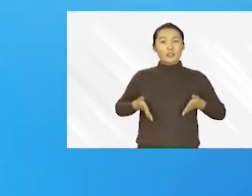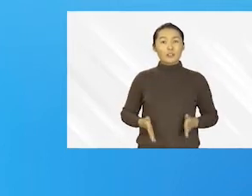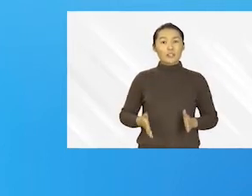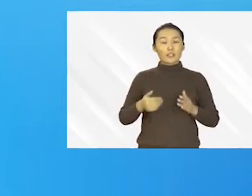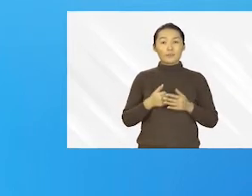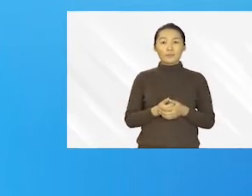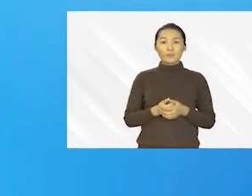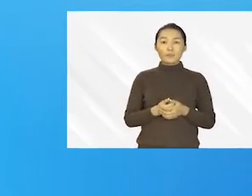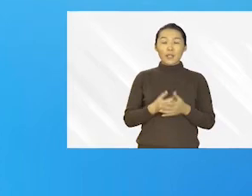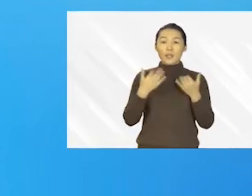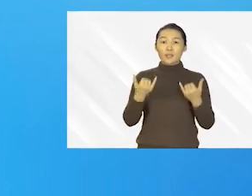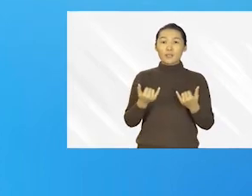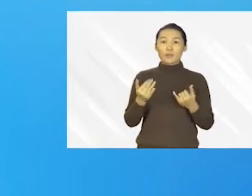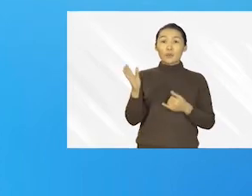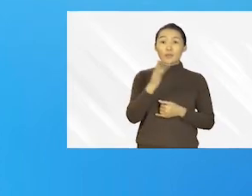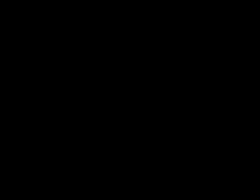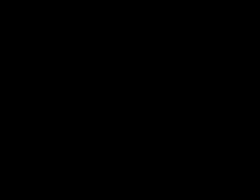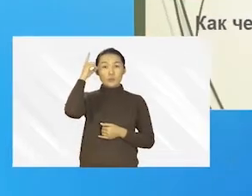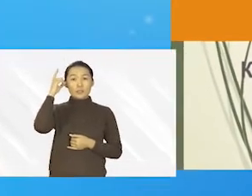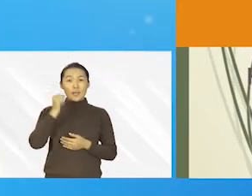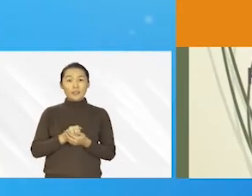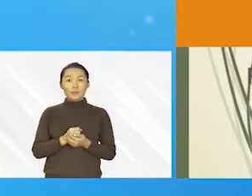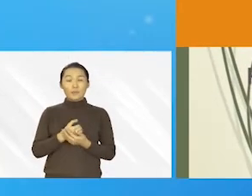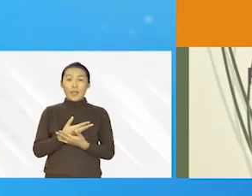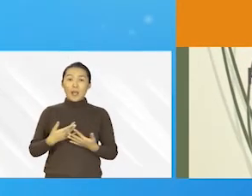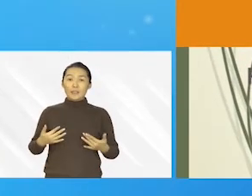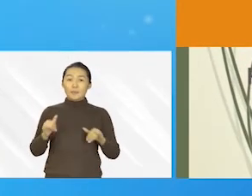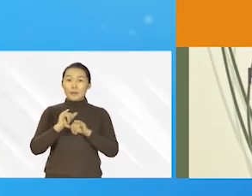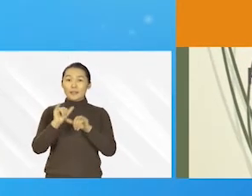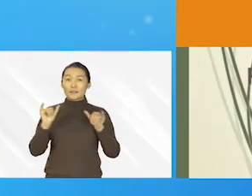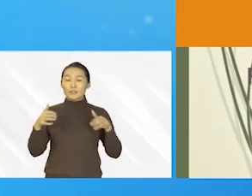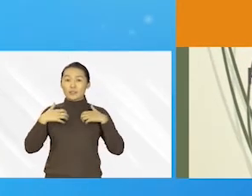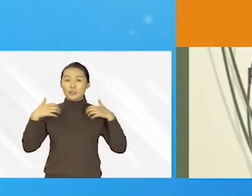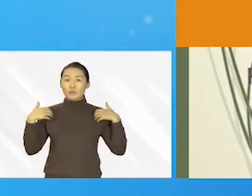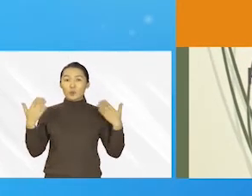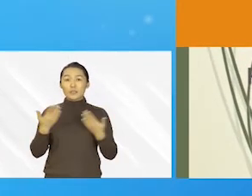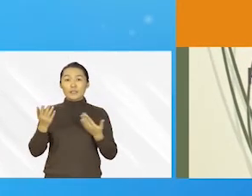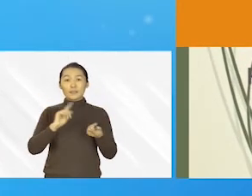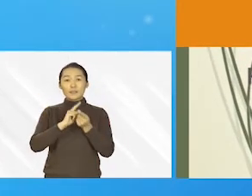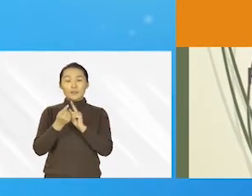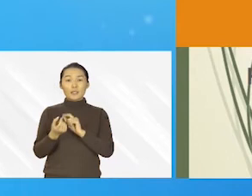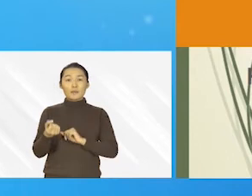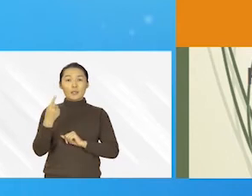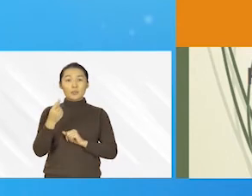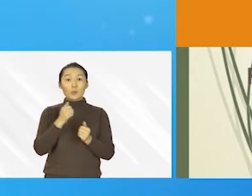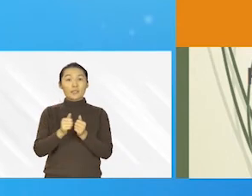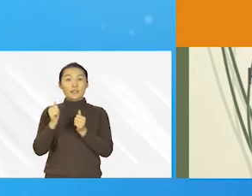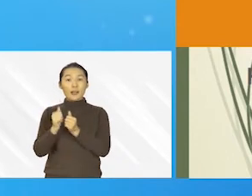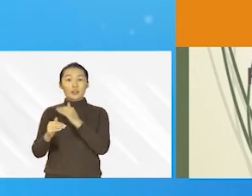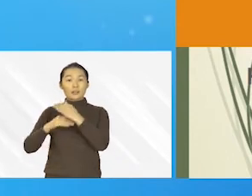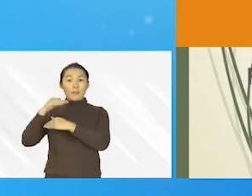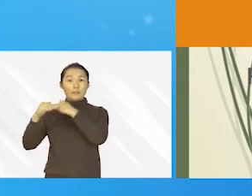рождения. Сегодня мы узнаем о типах развития животных, какие изменения происходят на каждом